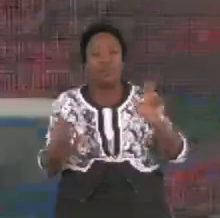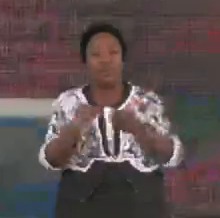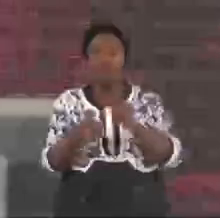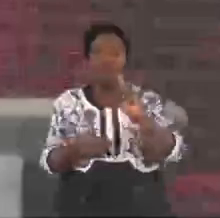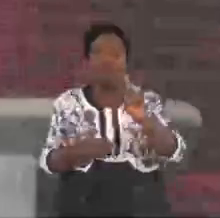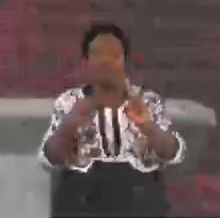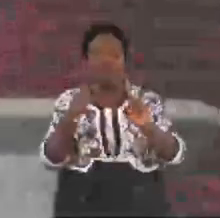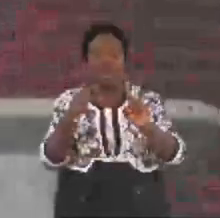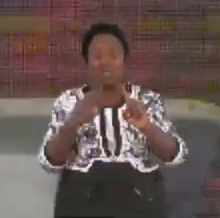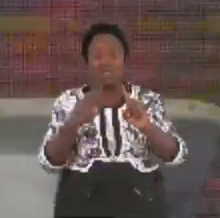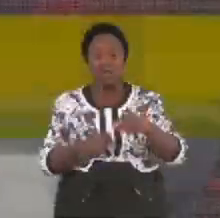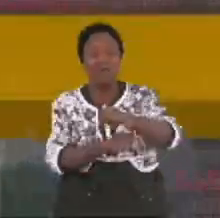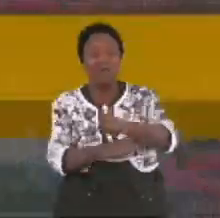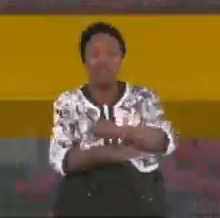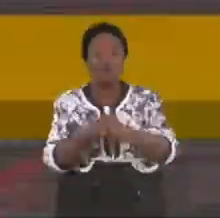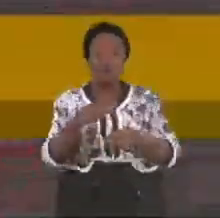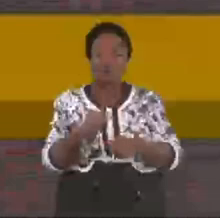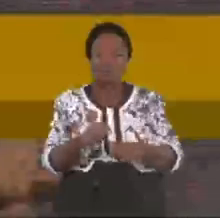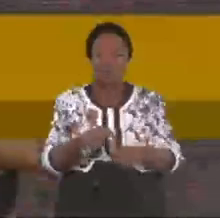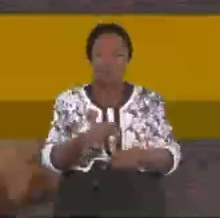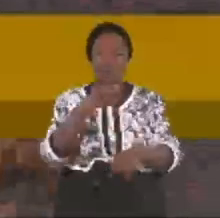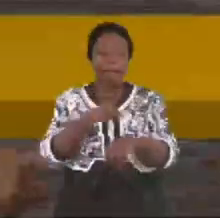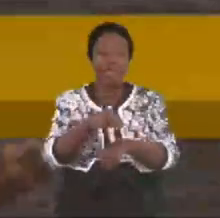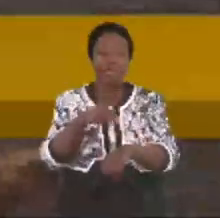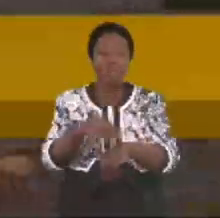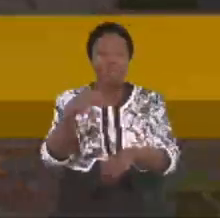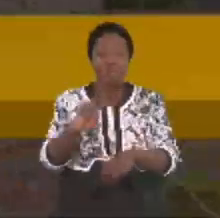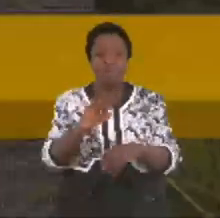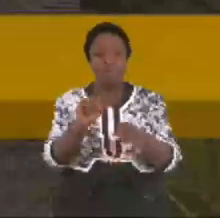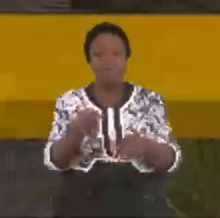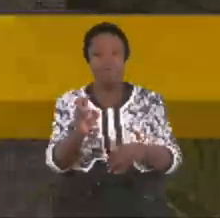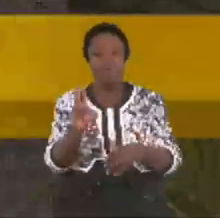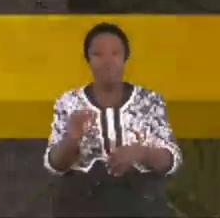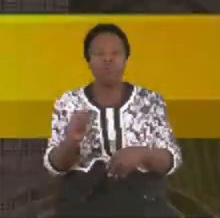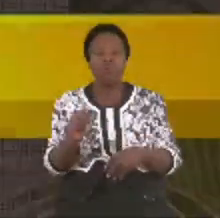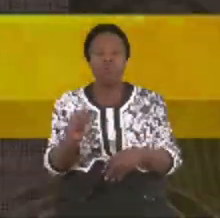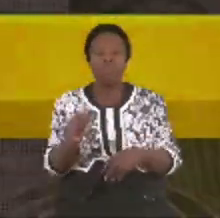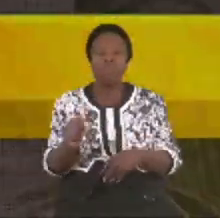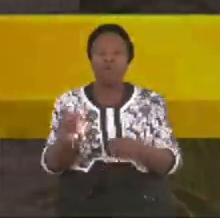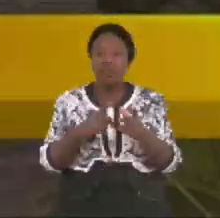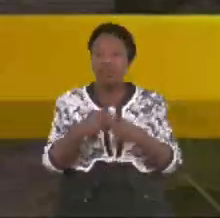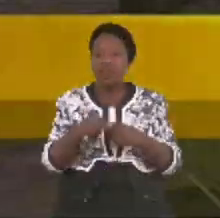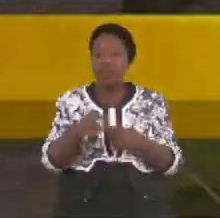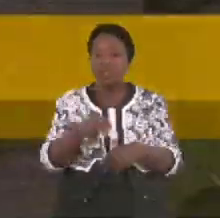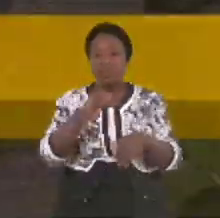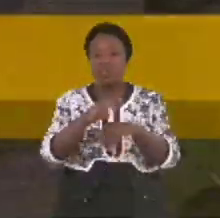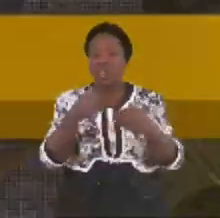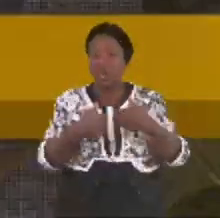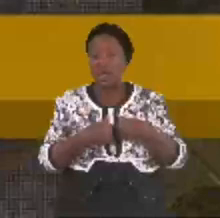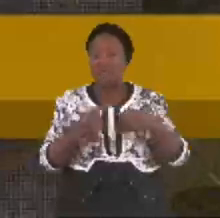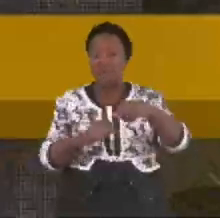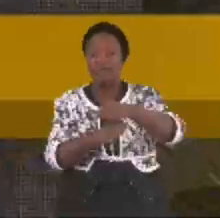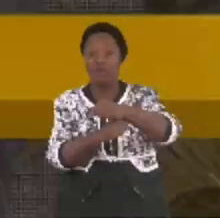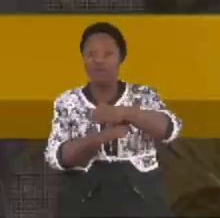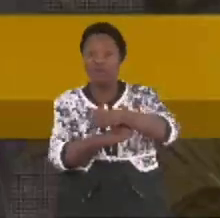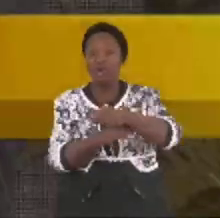le fondement du ministère de Jean. Quand nous parlons de Jean-Baptiste, son ministère avait une fondation. Et quand vous